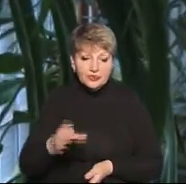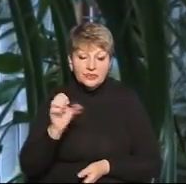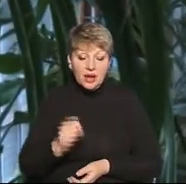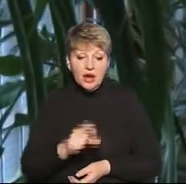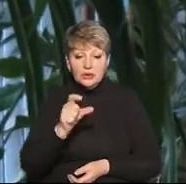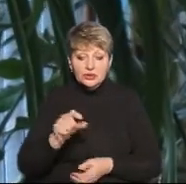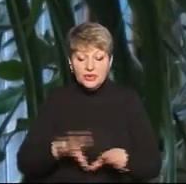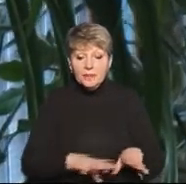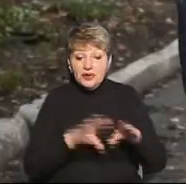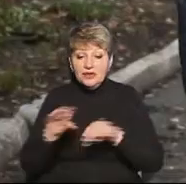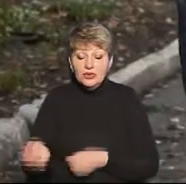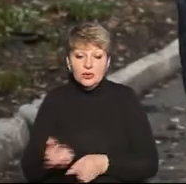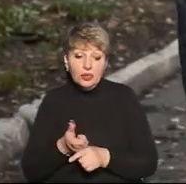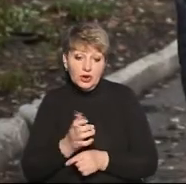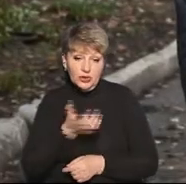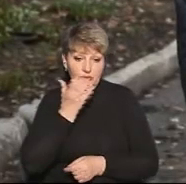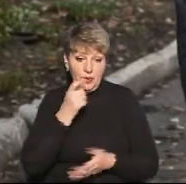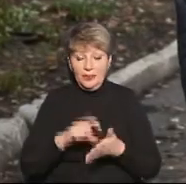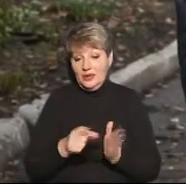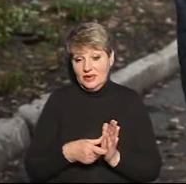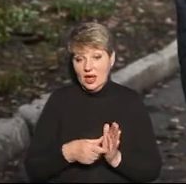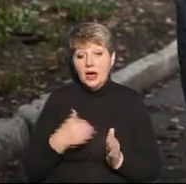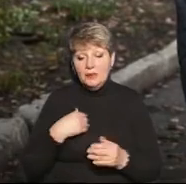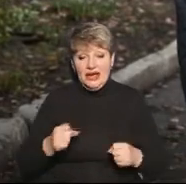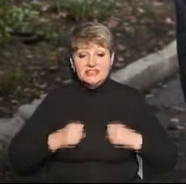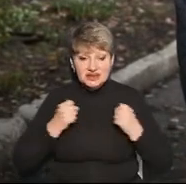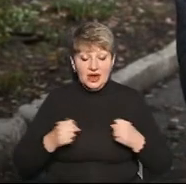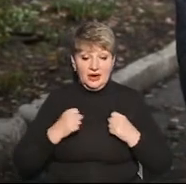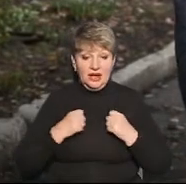тепліші палати. Ми стараємося їх туди